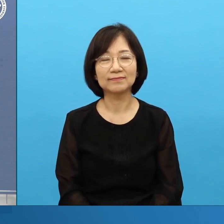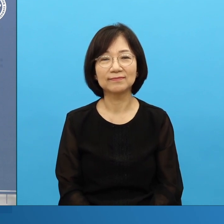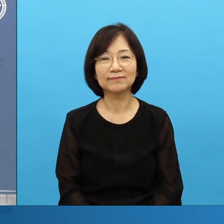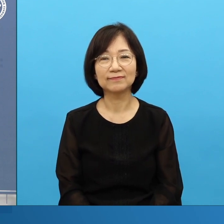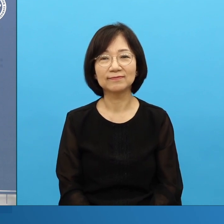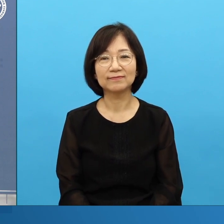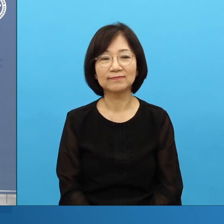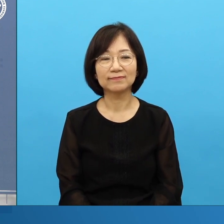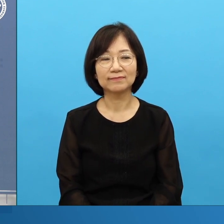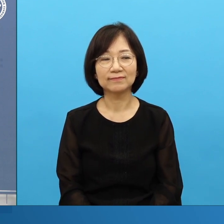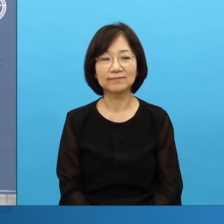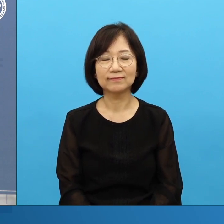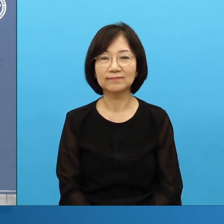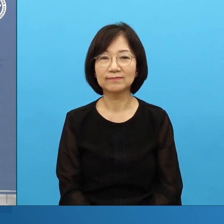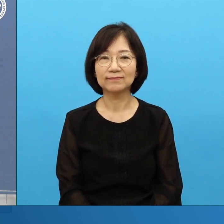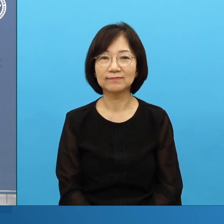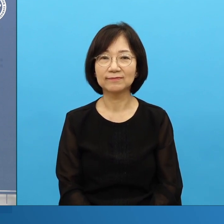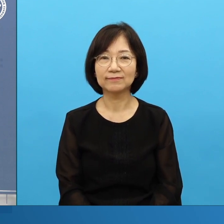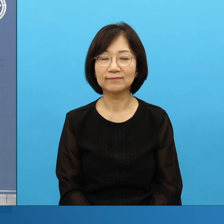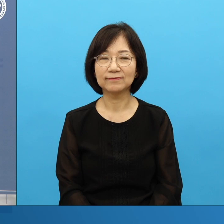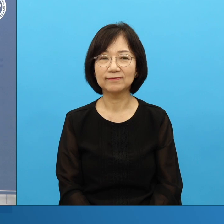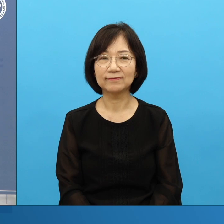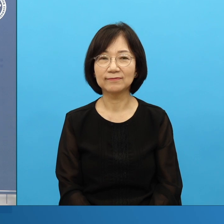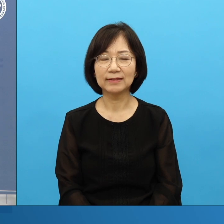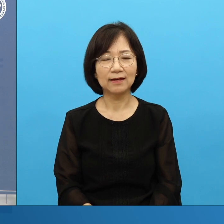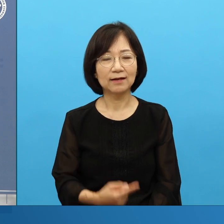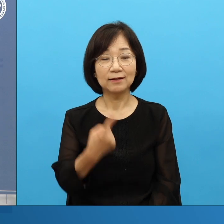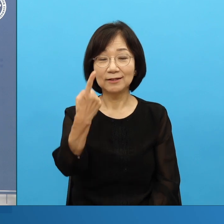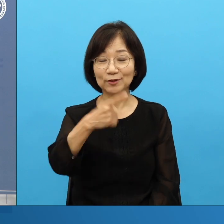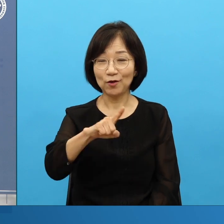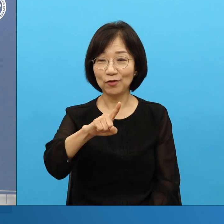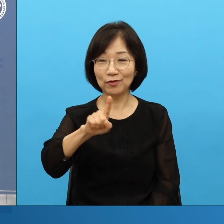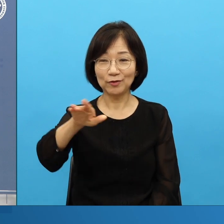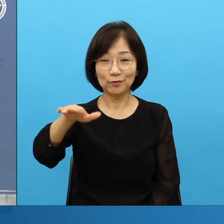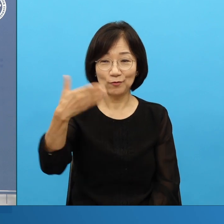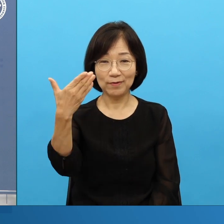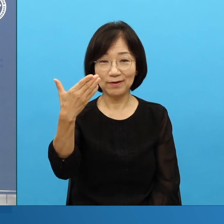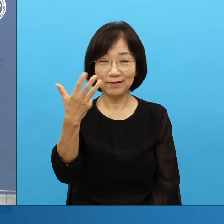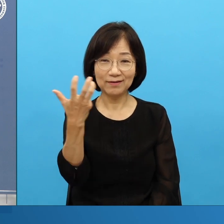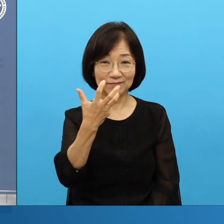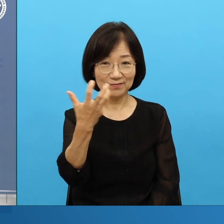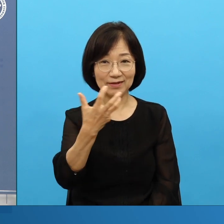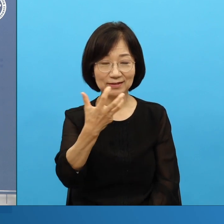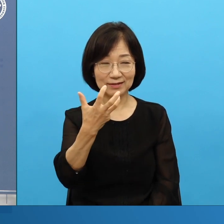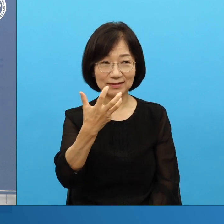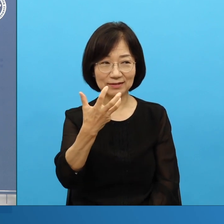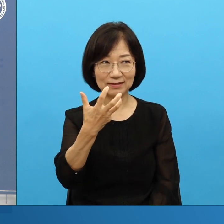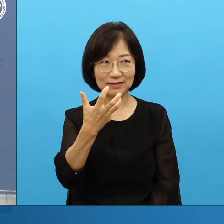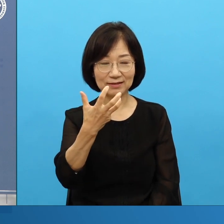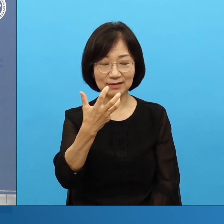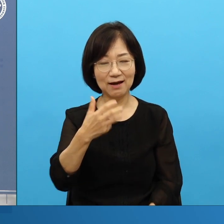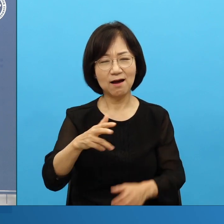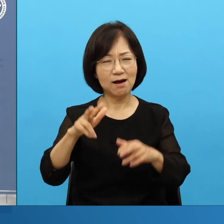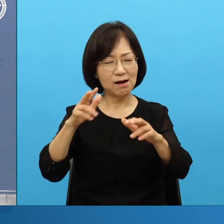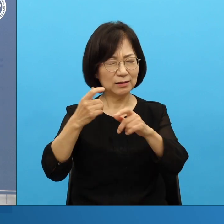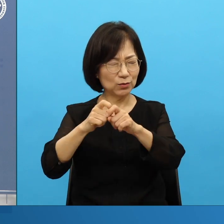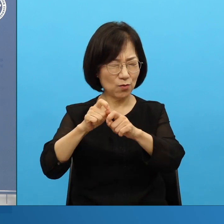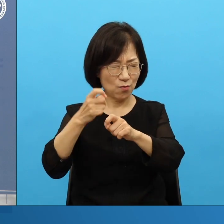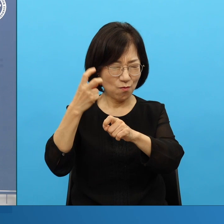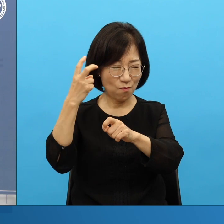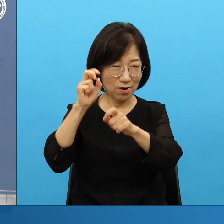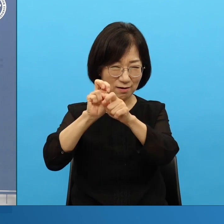한 80년대, 1980년대니까 지금부터 오래됐죠. And it's been about a while because it was back in 1980.